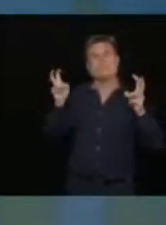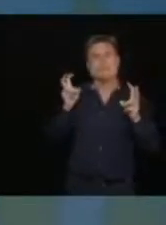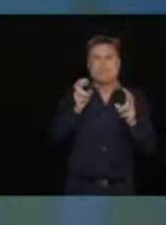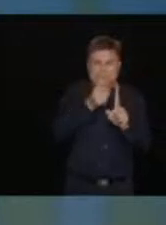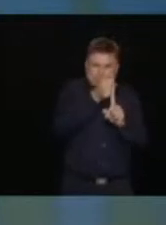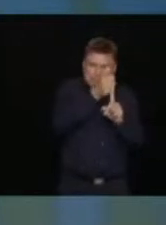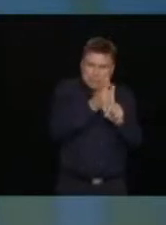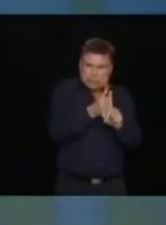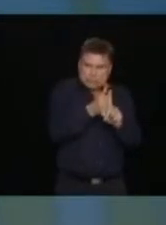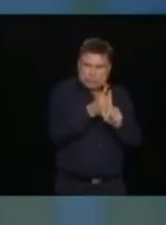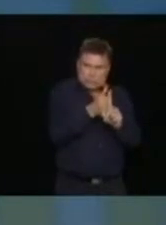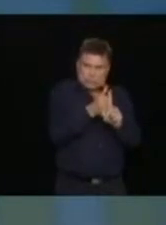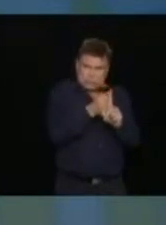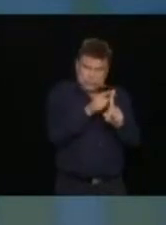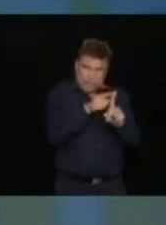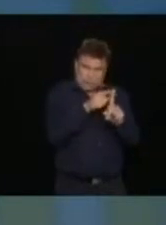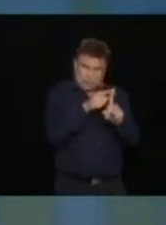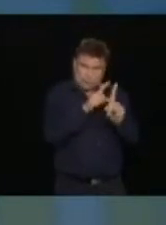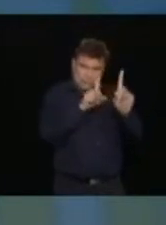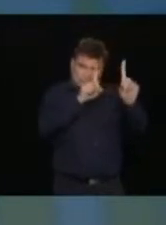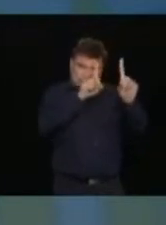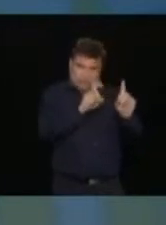6.1%，这个呢其中呢